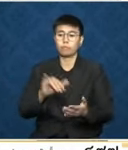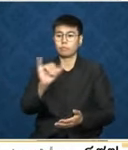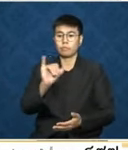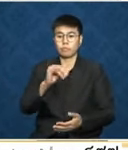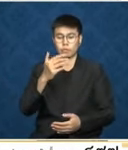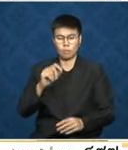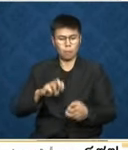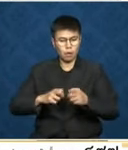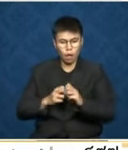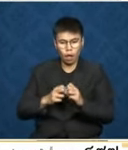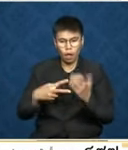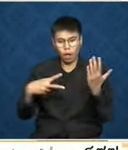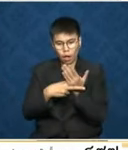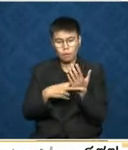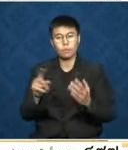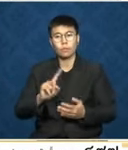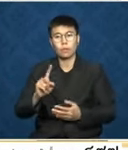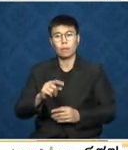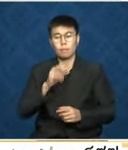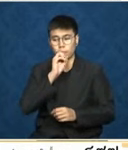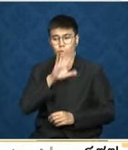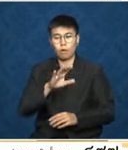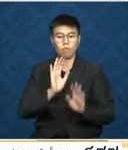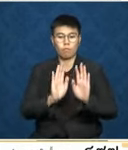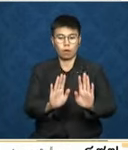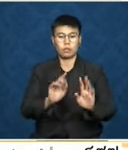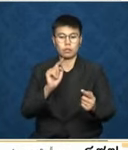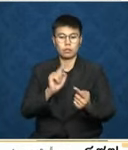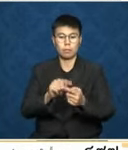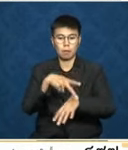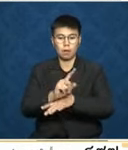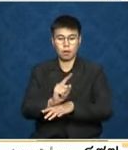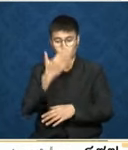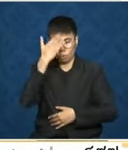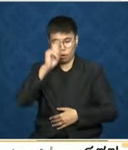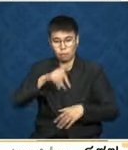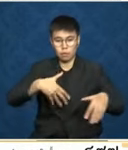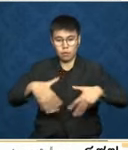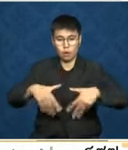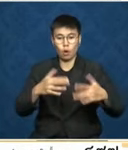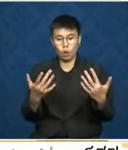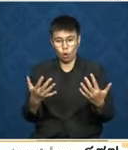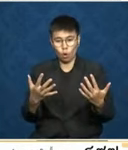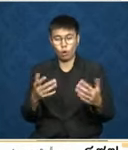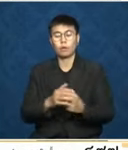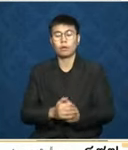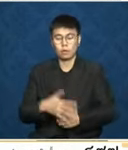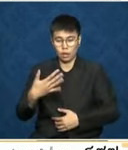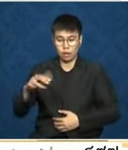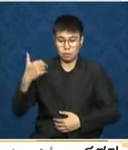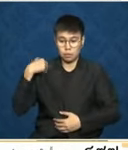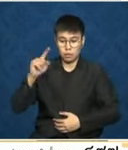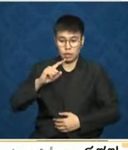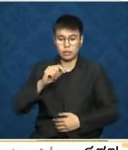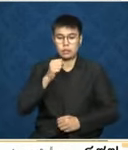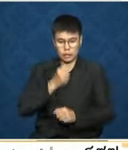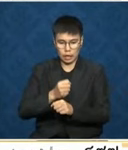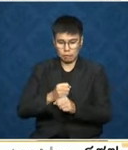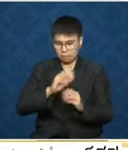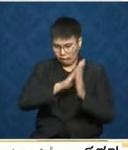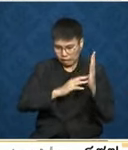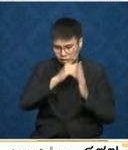ติดที่ตรงไหนจึงนำเรียนท่านประธานสภาผ่านไปยังผู้รับผิดชอบเพราะประชาชนก็ยังรอคำตอบนั้นอยู่ครับเผอเผลออาจจะต้องทาสีรอบที่